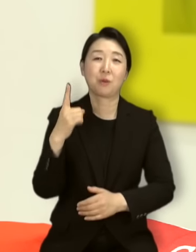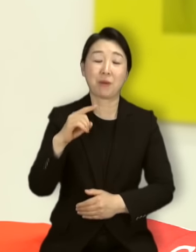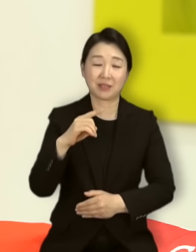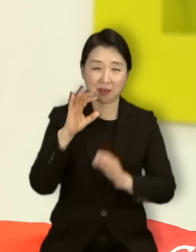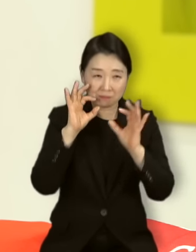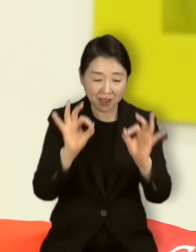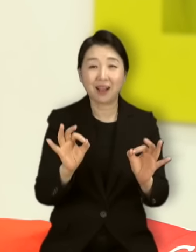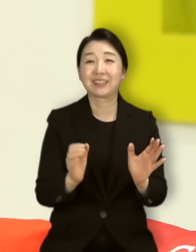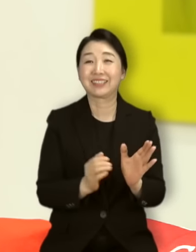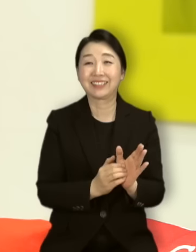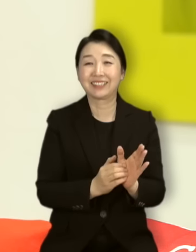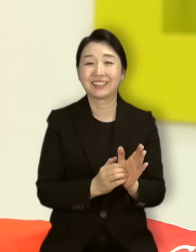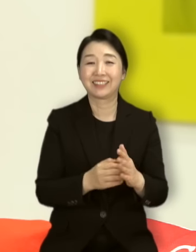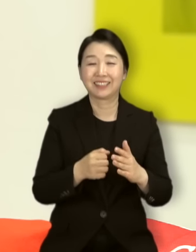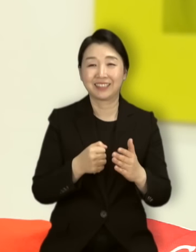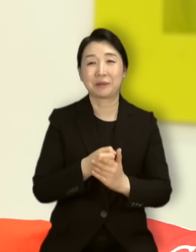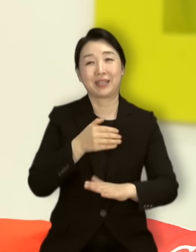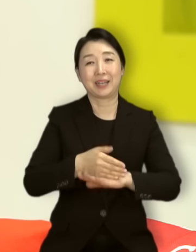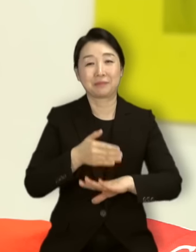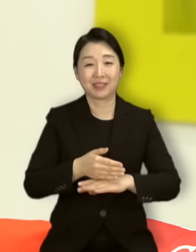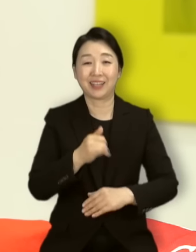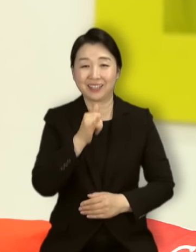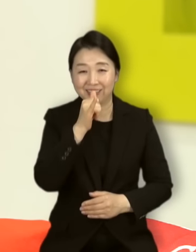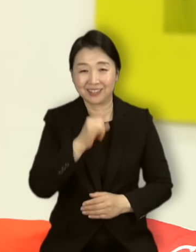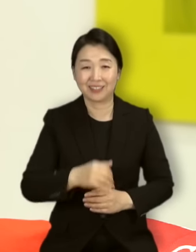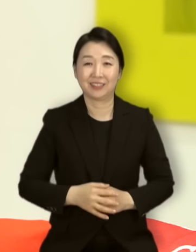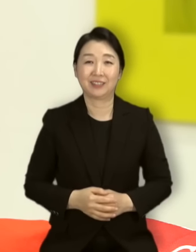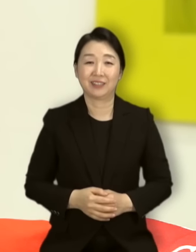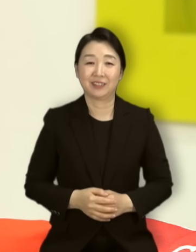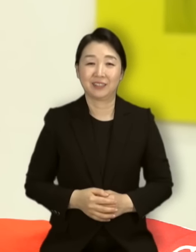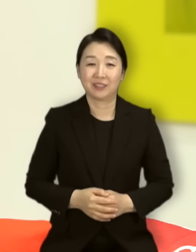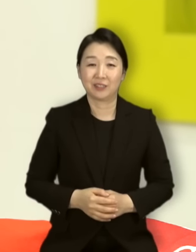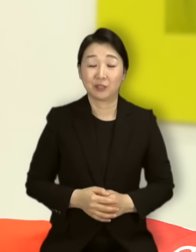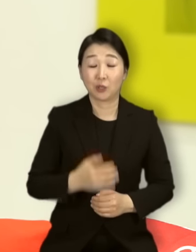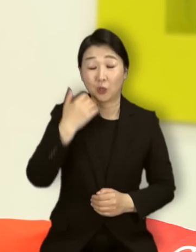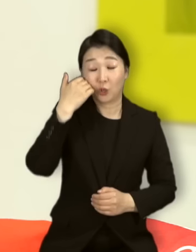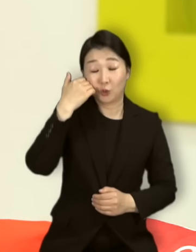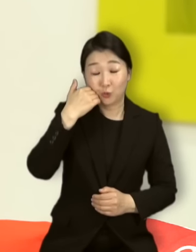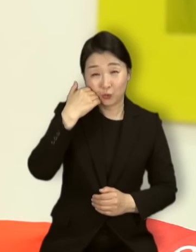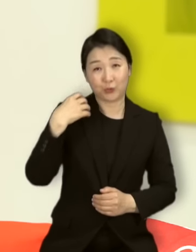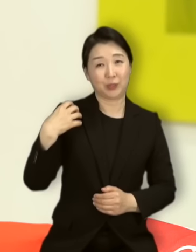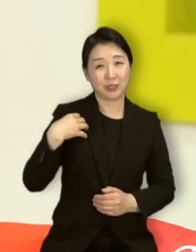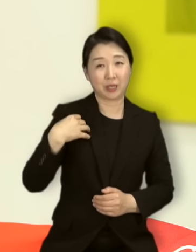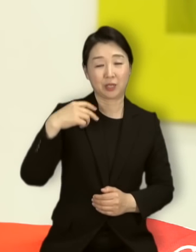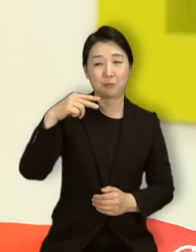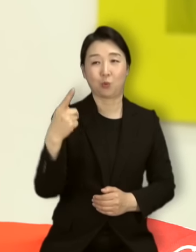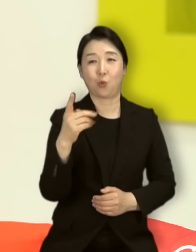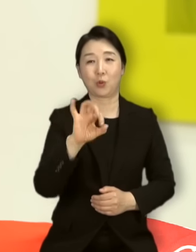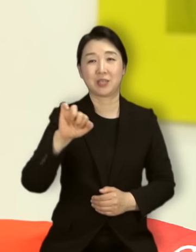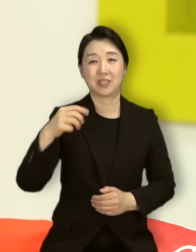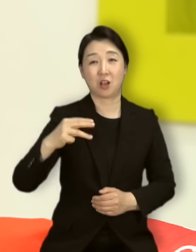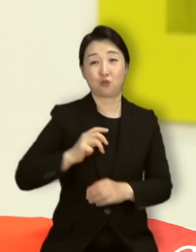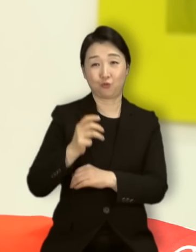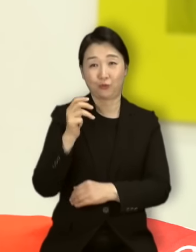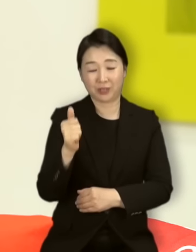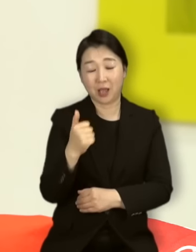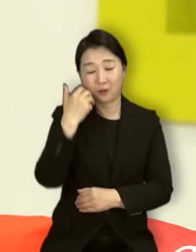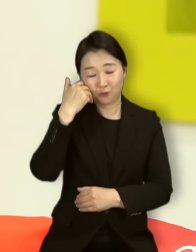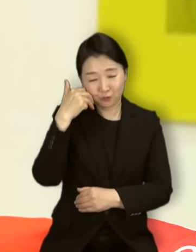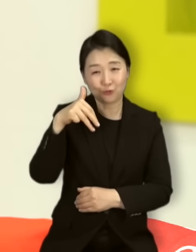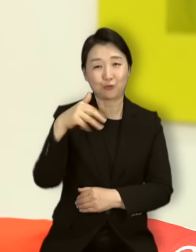관객분들 봐주셔서 어 너무 감사드리고 있는 중에 도이처 진장 역할을 했던 배우 최병모